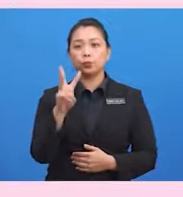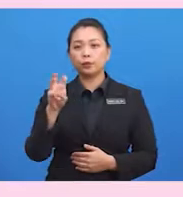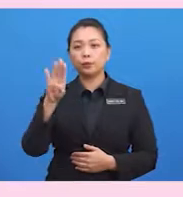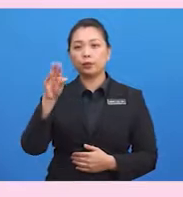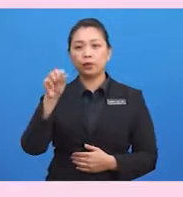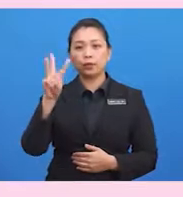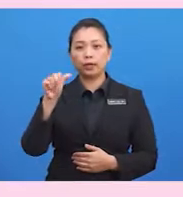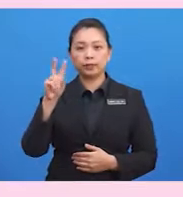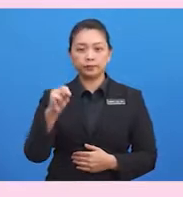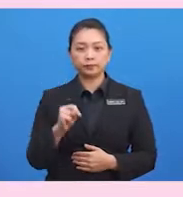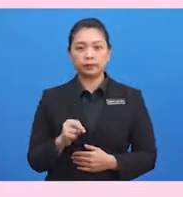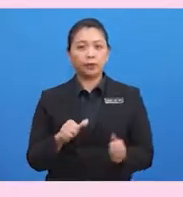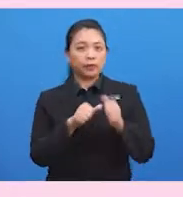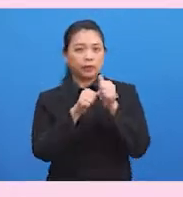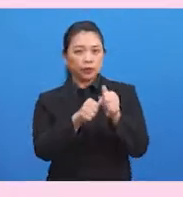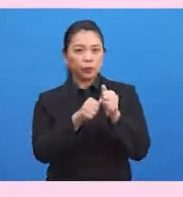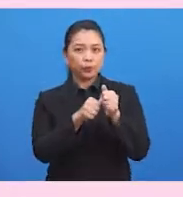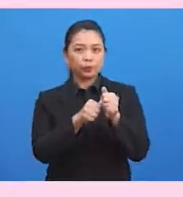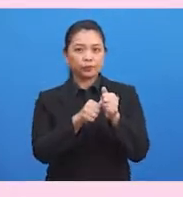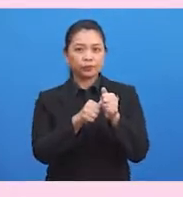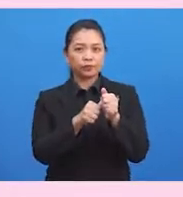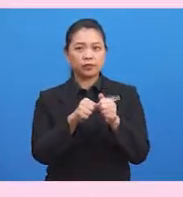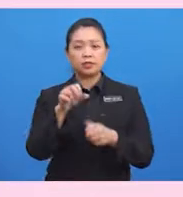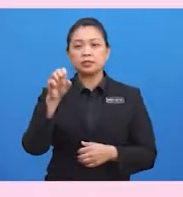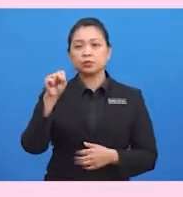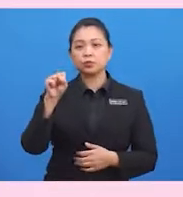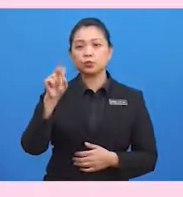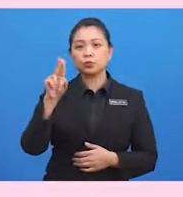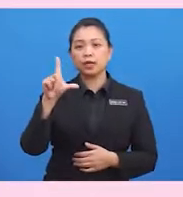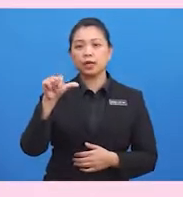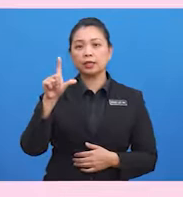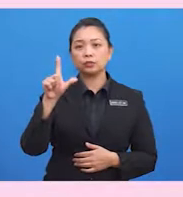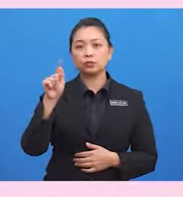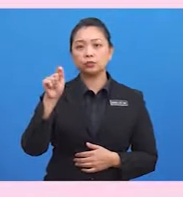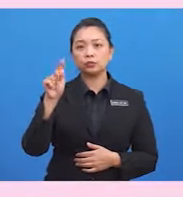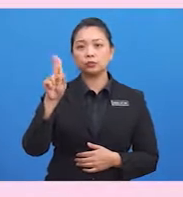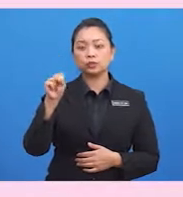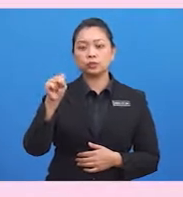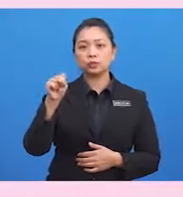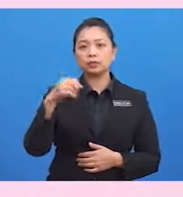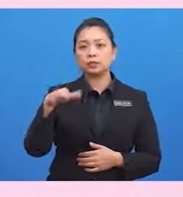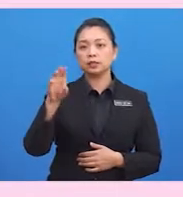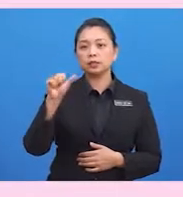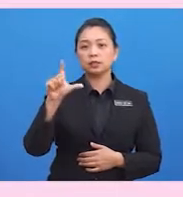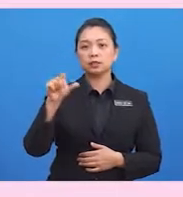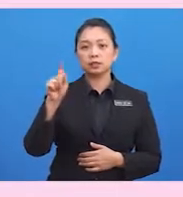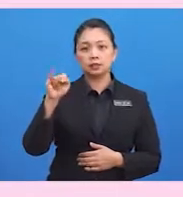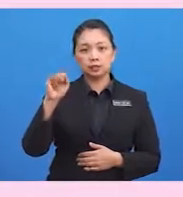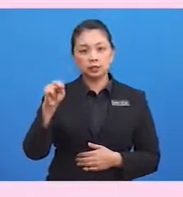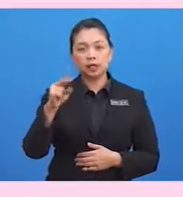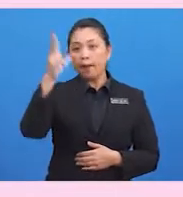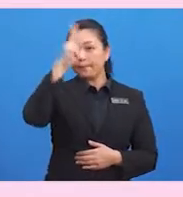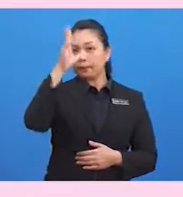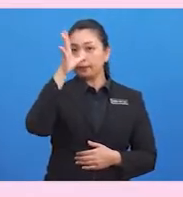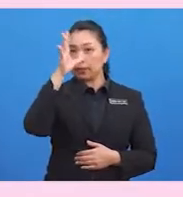menurut karya Tex sulalatus Salatin pemerintah mereka berasal dari keturunan Hasyim Palembang keturunan ini